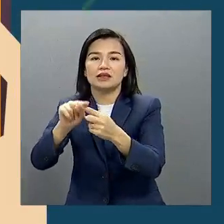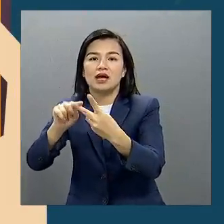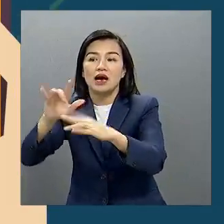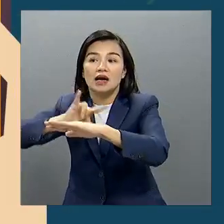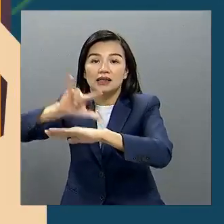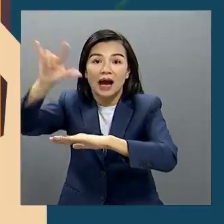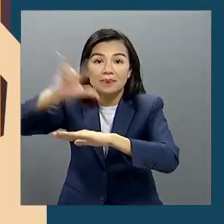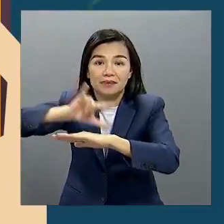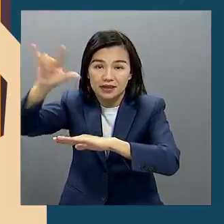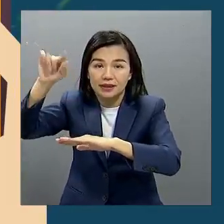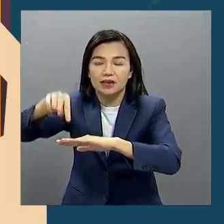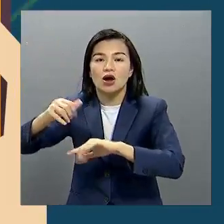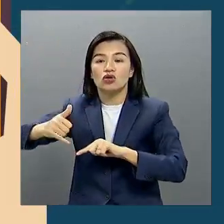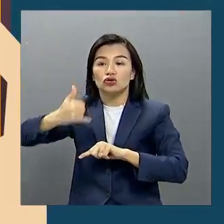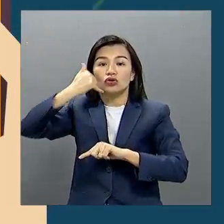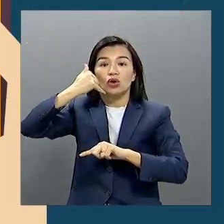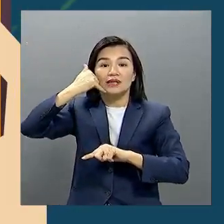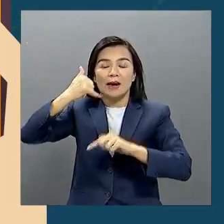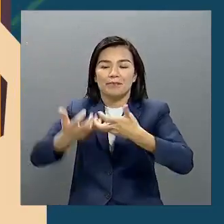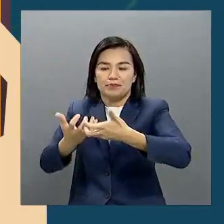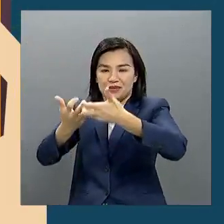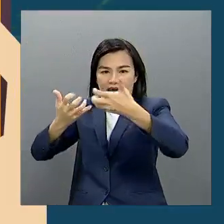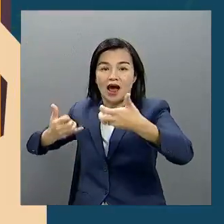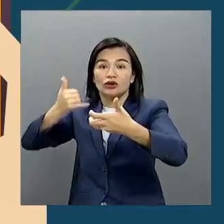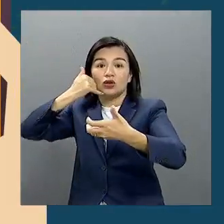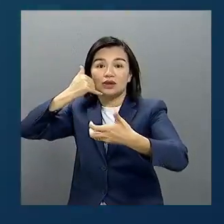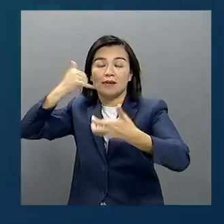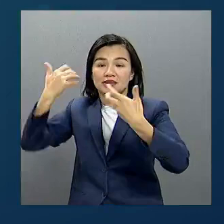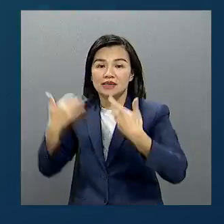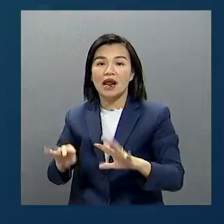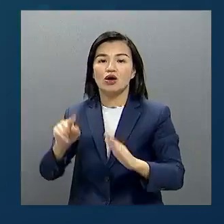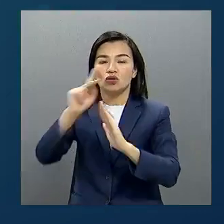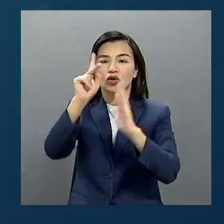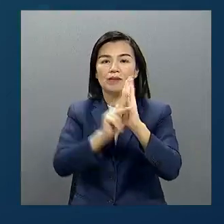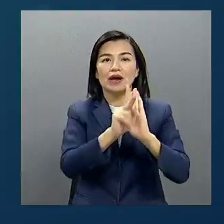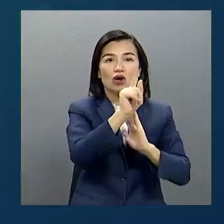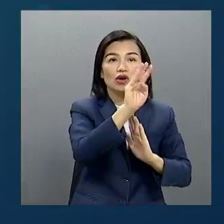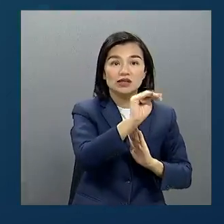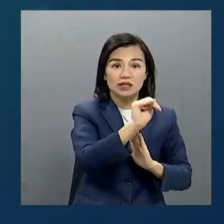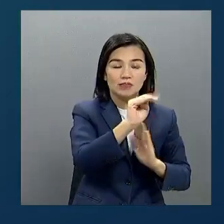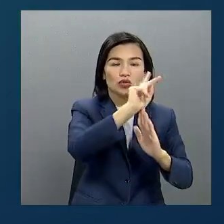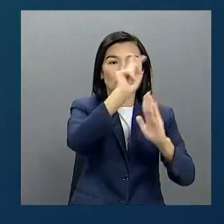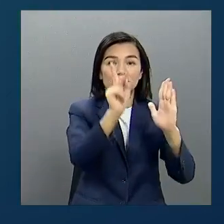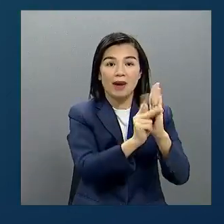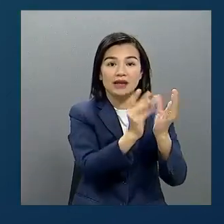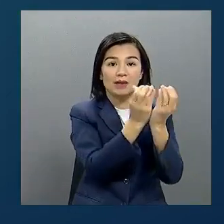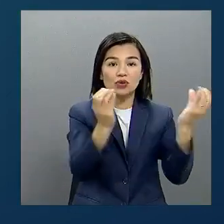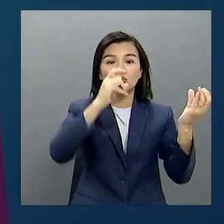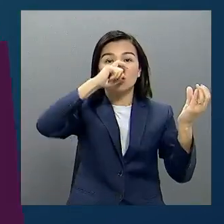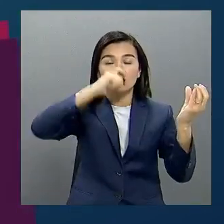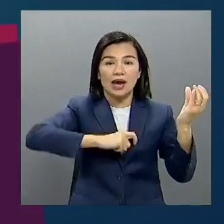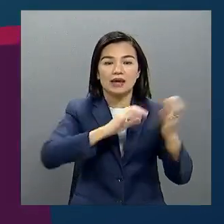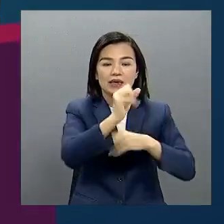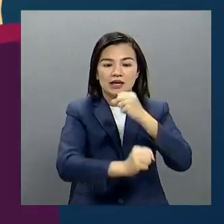โทรศัพท์ซึ่งภายหลังได้แยกออกไปต่อมาตามมาตรา40แห่งรัฐธรรมนูญราชอาณาจักรไทยปีพุทธศักรา